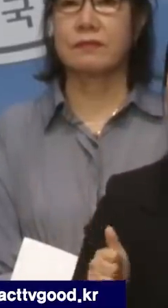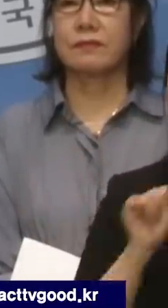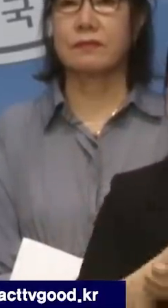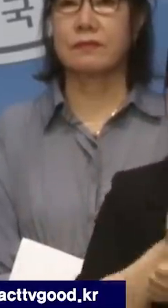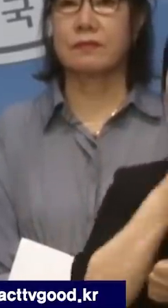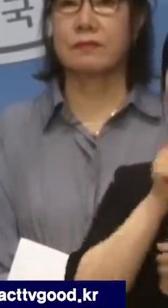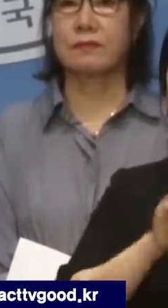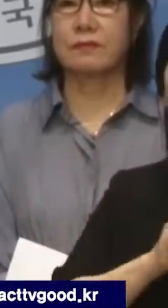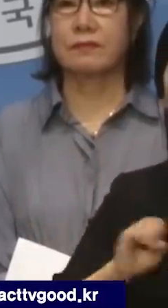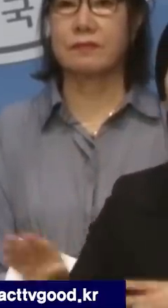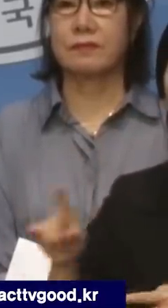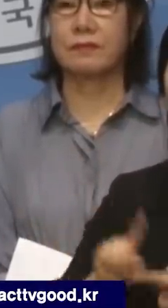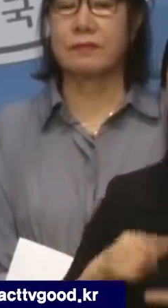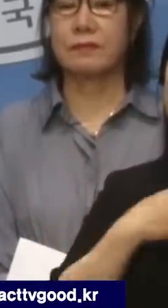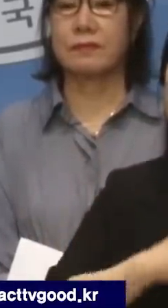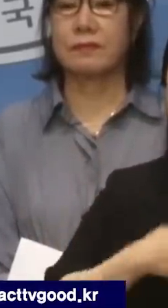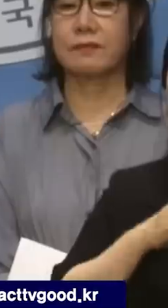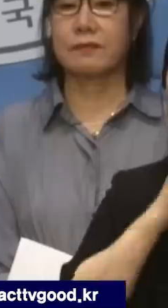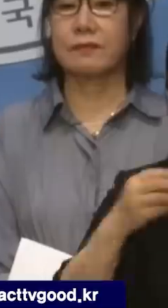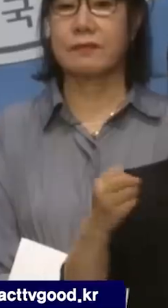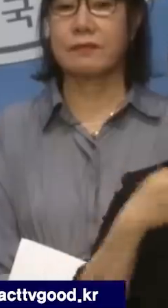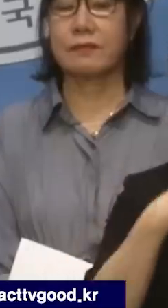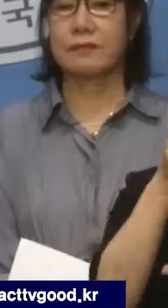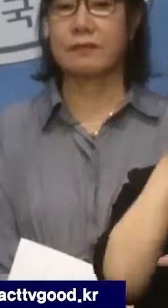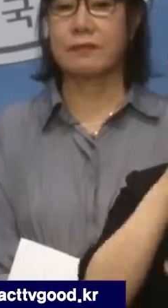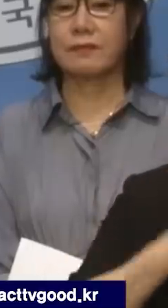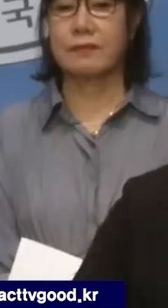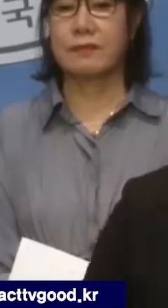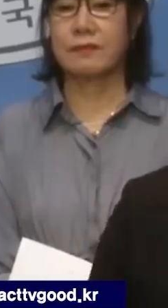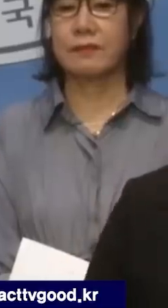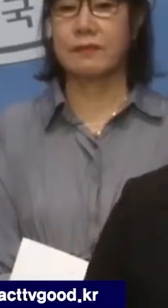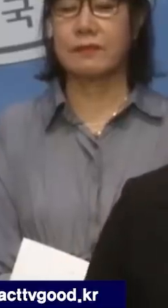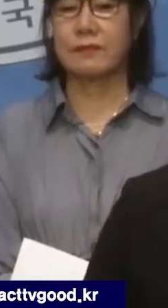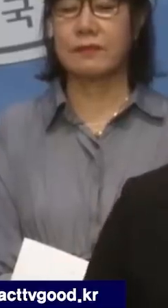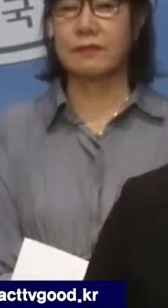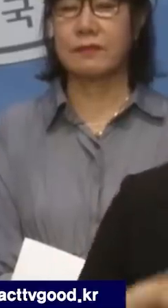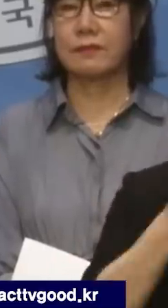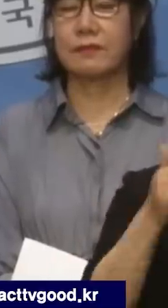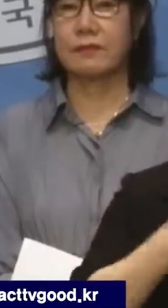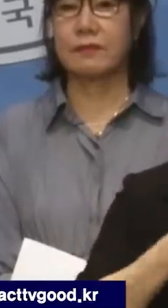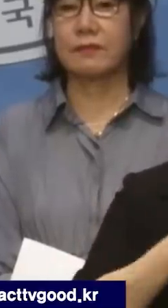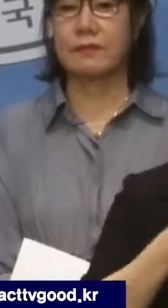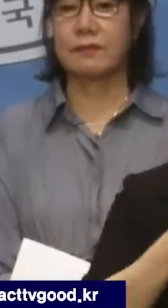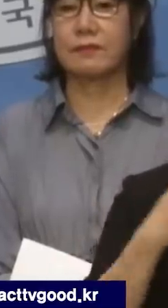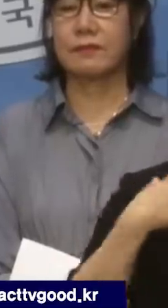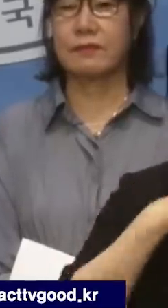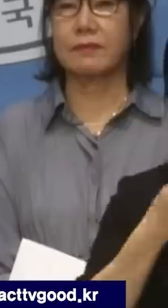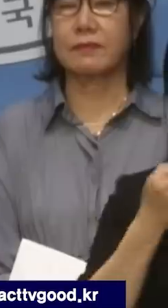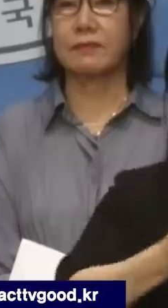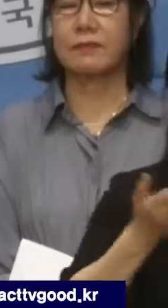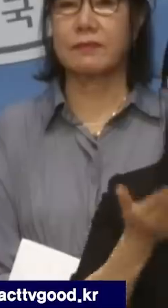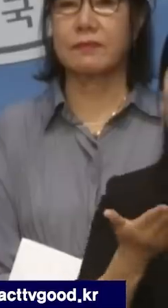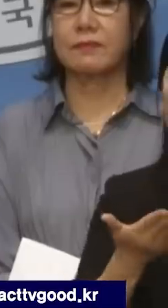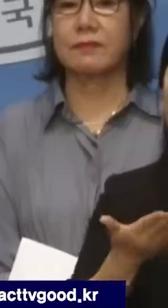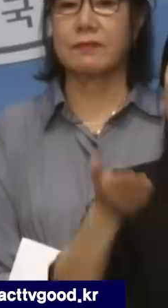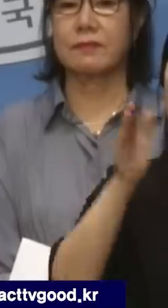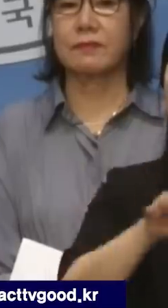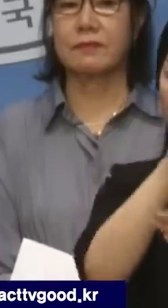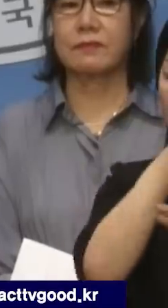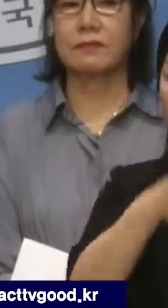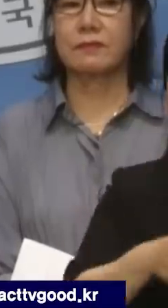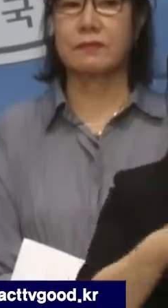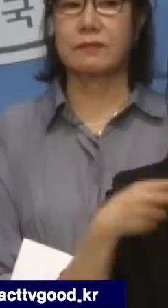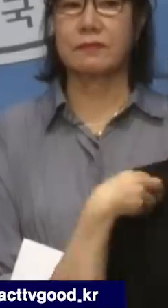후쿠시마 오염수 방류가 걱정된다고 말씀하십니다. 불안한 국민을 안심시켜야 할 윤석열